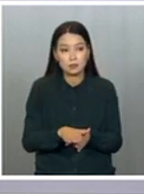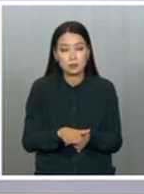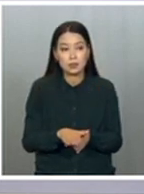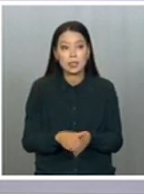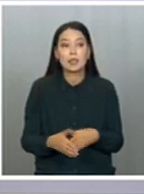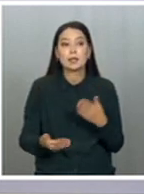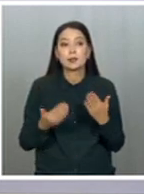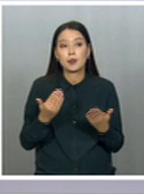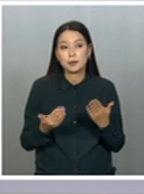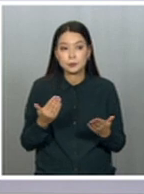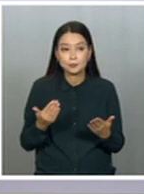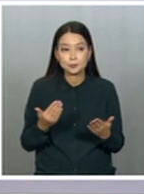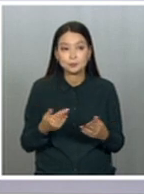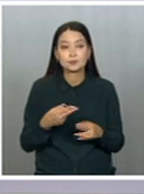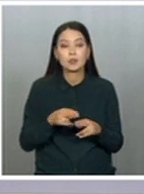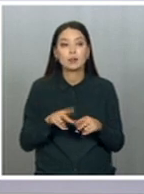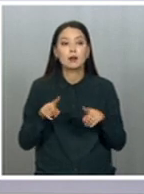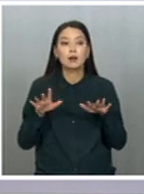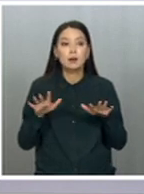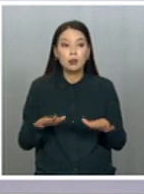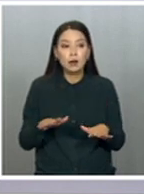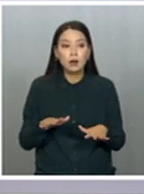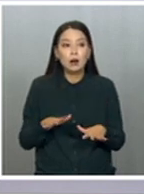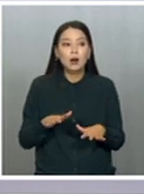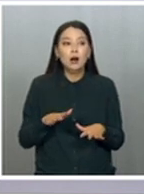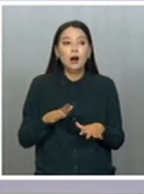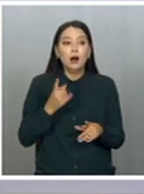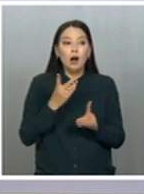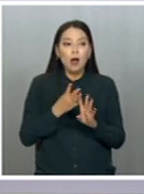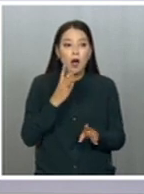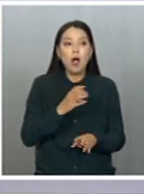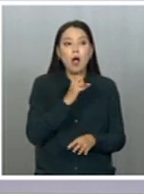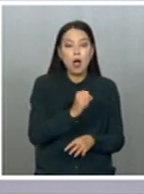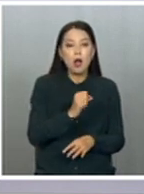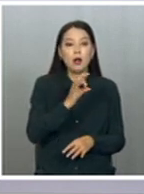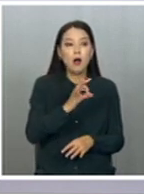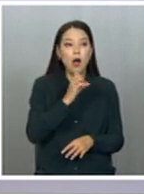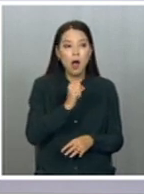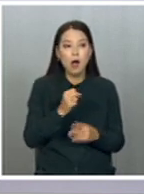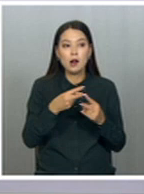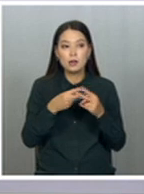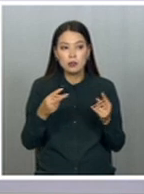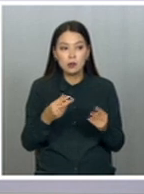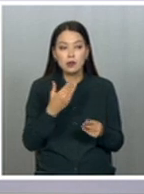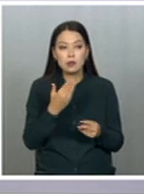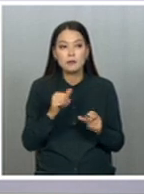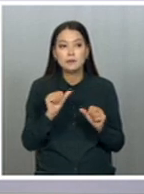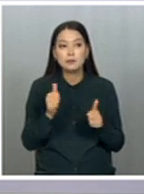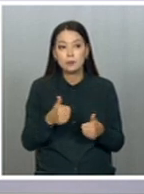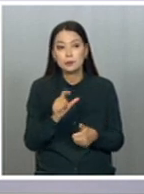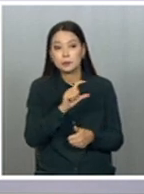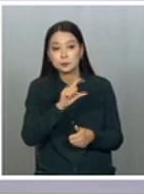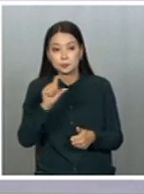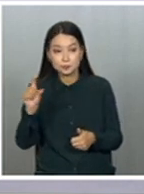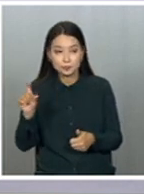Яғни, ол жерде бізде алдыменен біз а0, а векторының координаттары қалай шығатын білеміз.